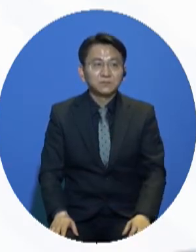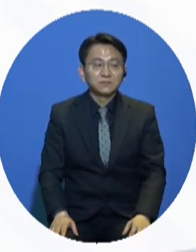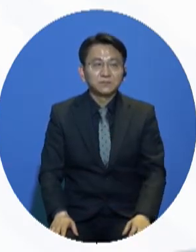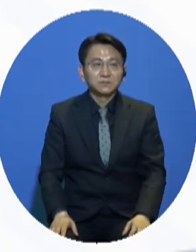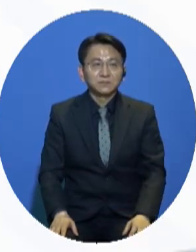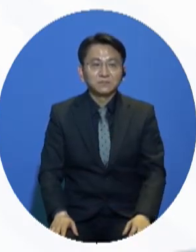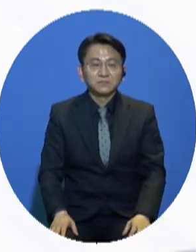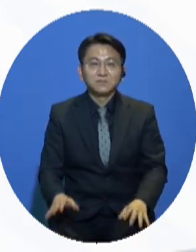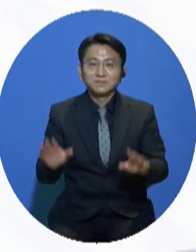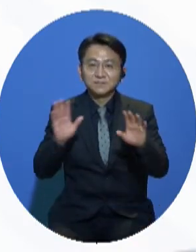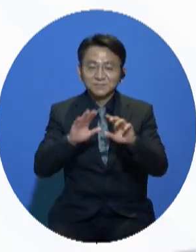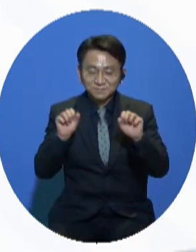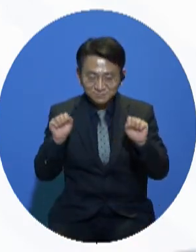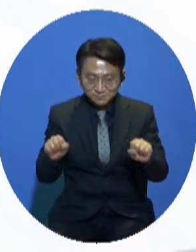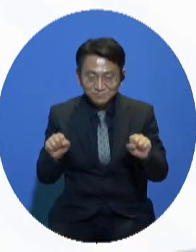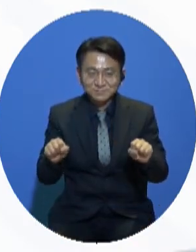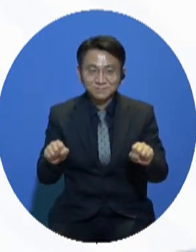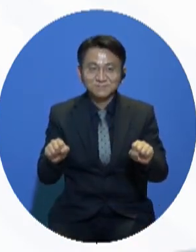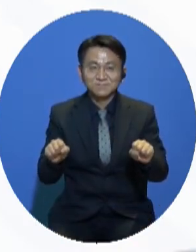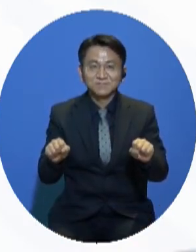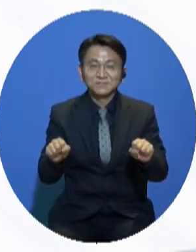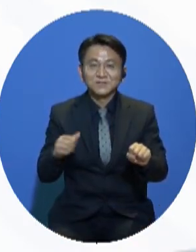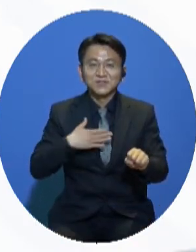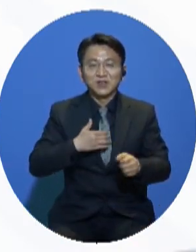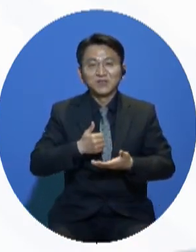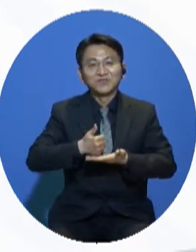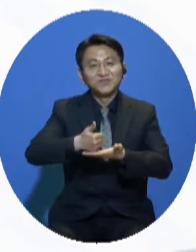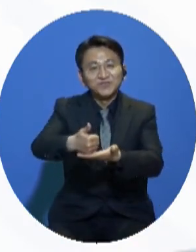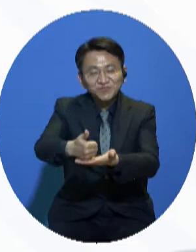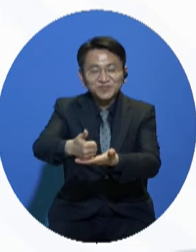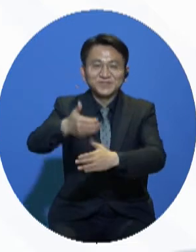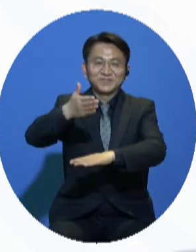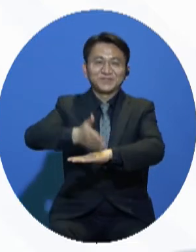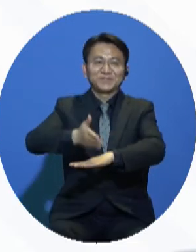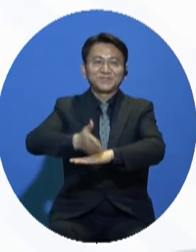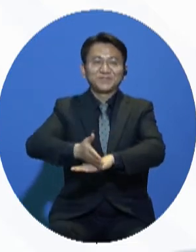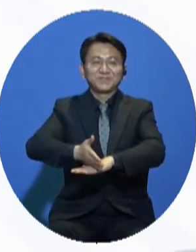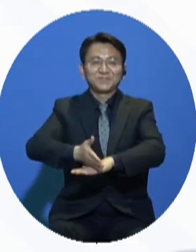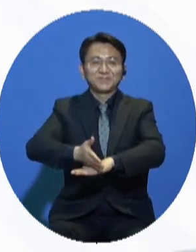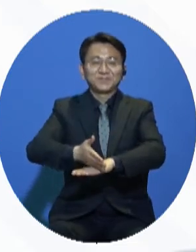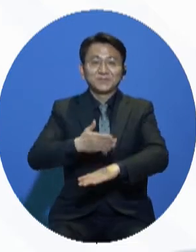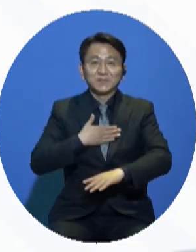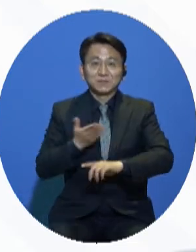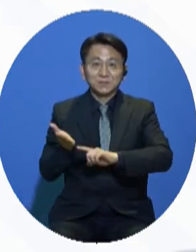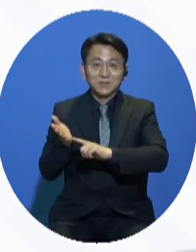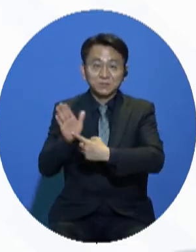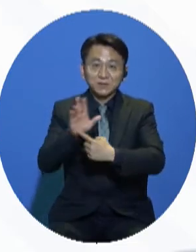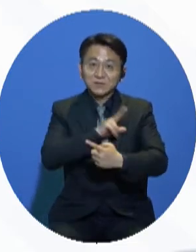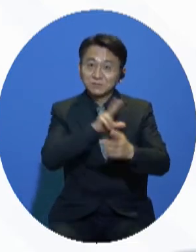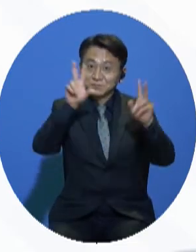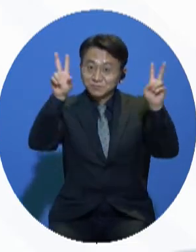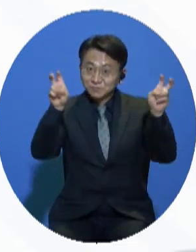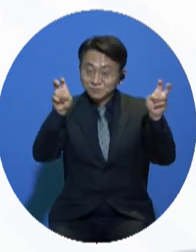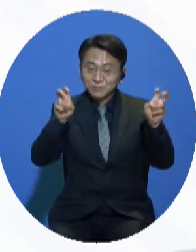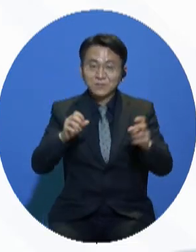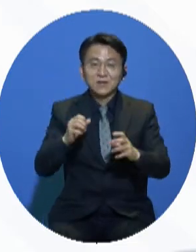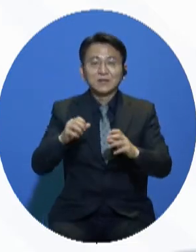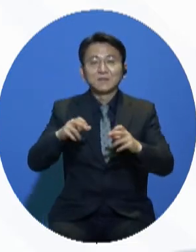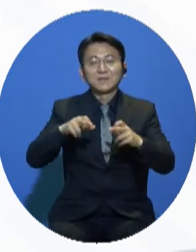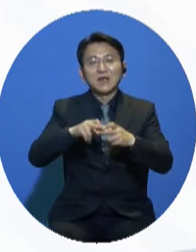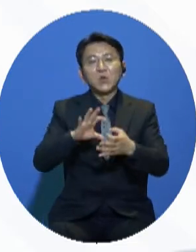Hello everybody. Thank you very 여러분 much for having me. 안녕하세요. 저를 초대해 주셔서 감사드립니다. 제 발표 제목은